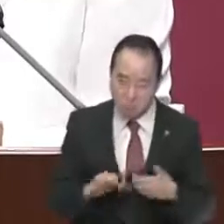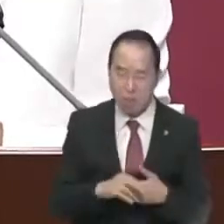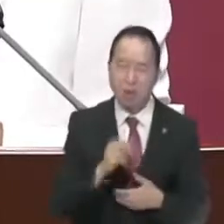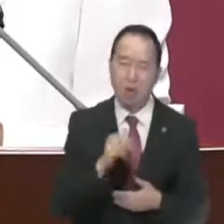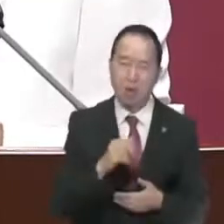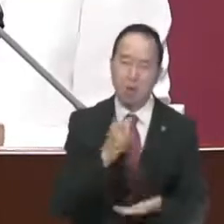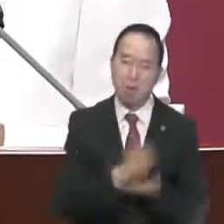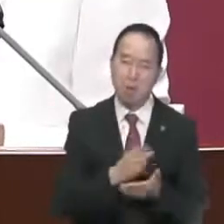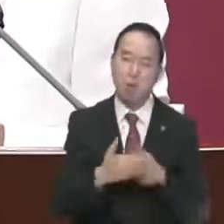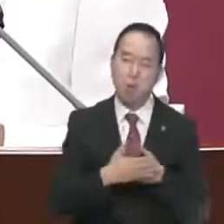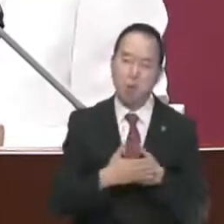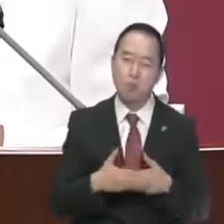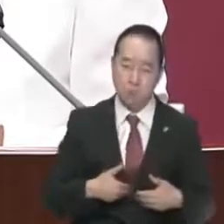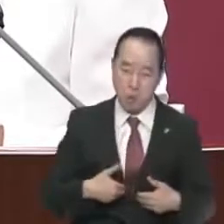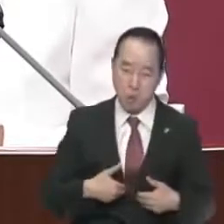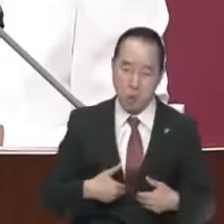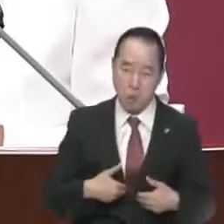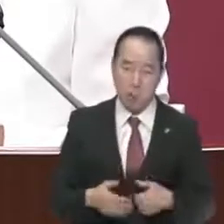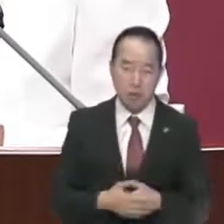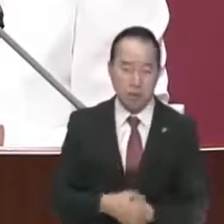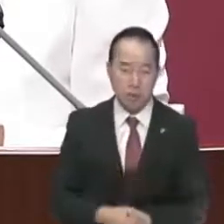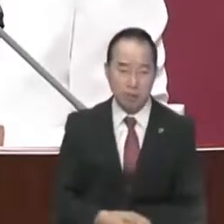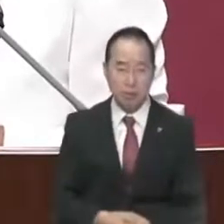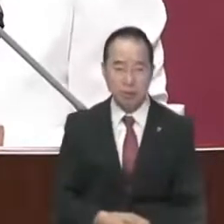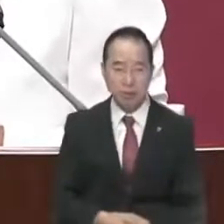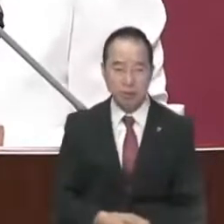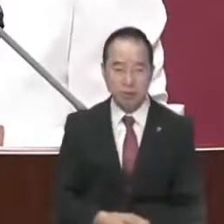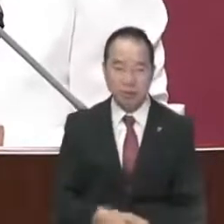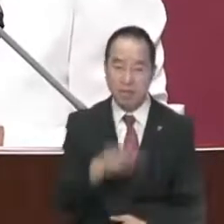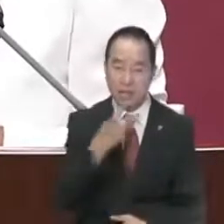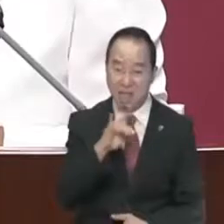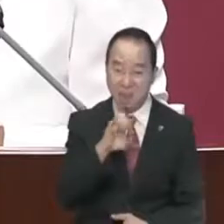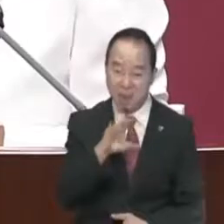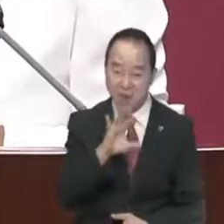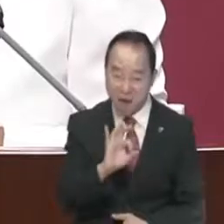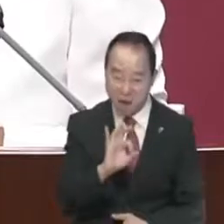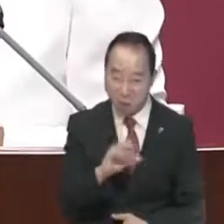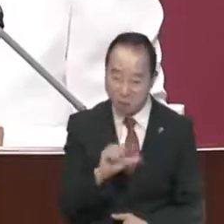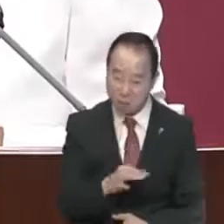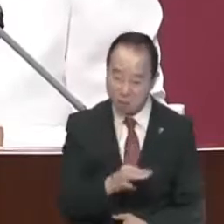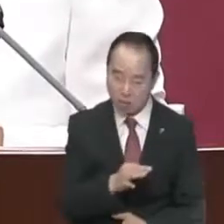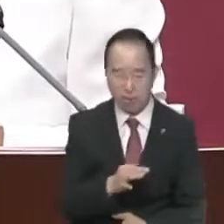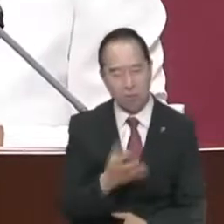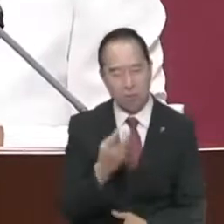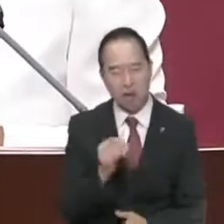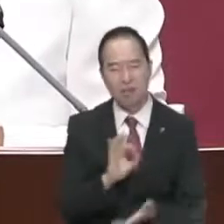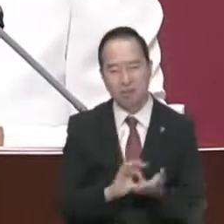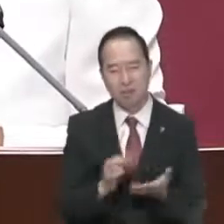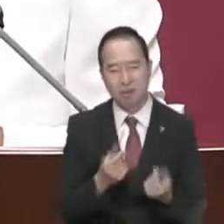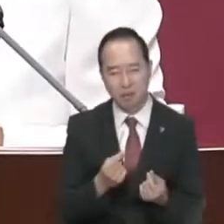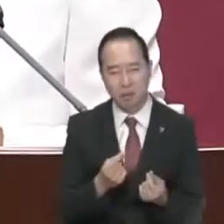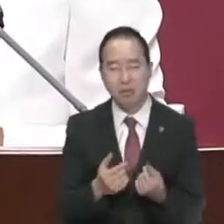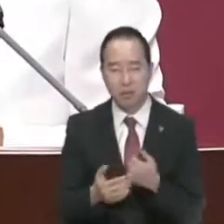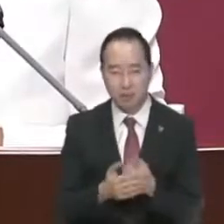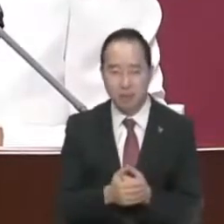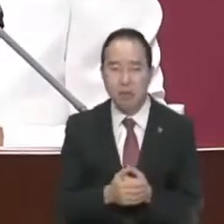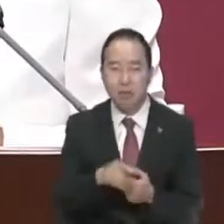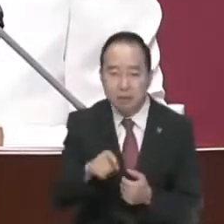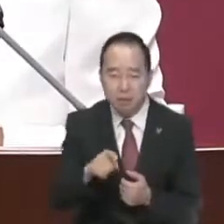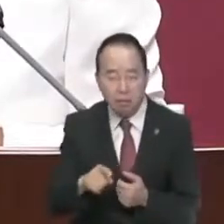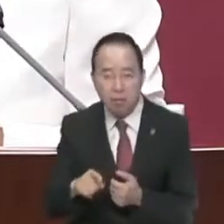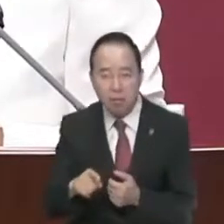되는데 태평양에 5천만 원이면은 많이 쓴 것 같습니다. 예. 네. 정규직화 가이드라인에 따라서 조폐공사의 이 하루살이